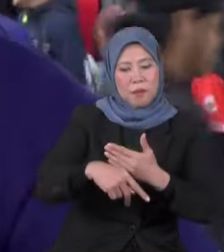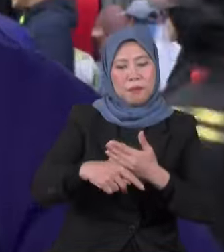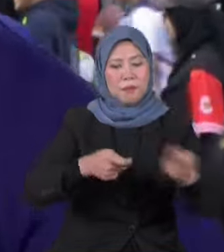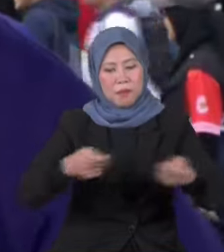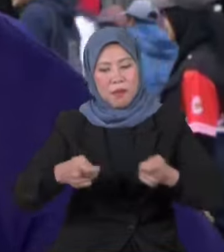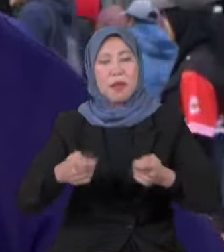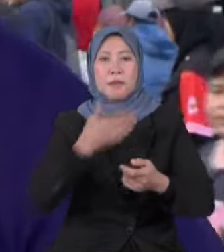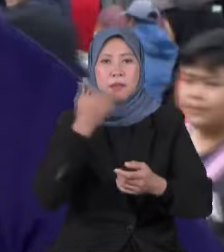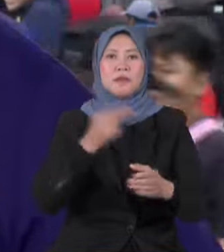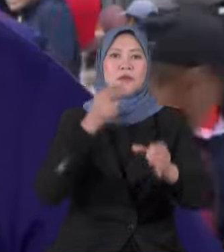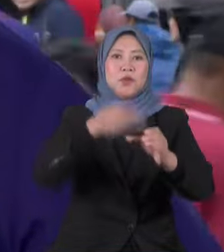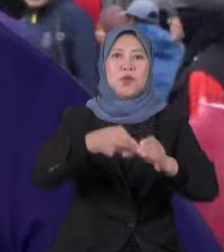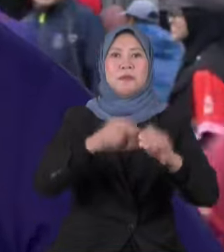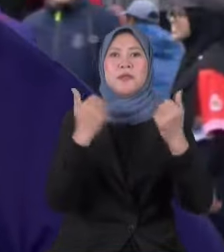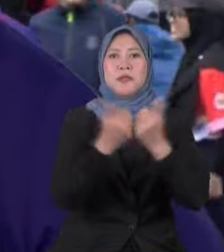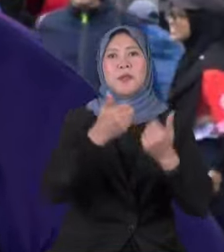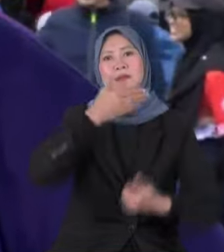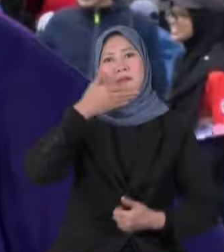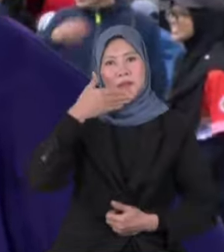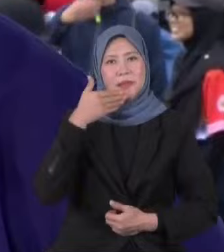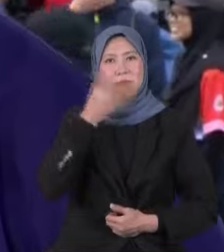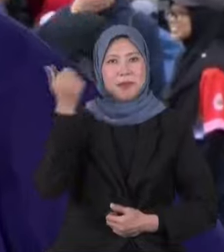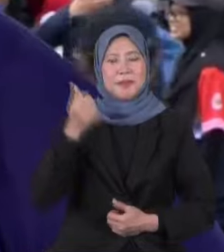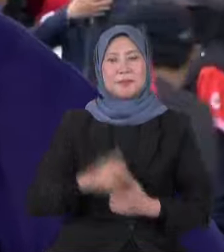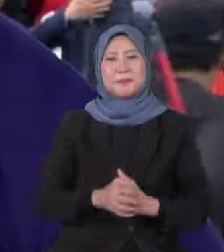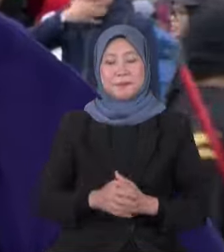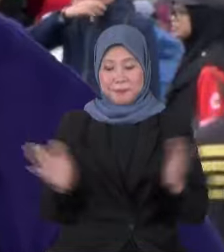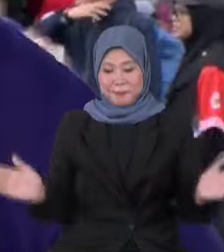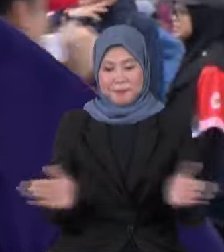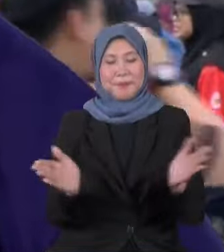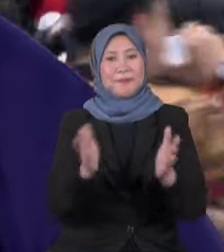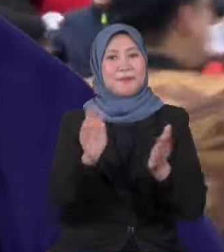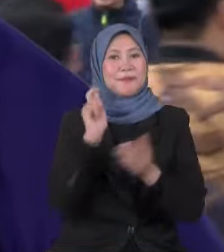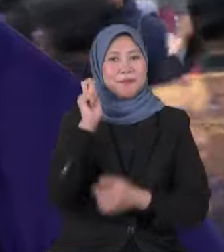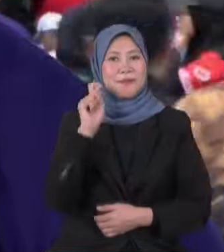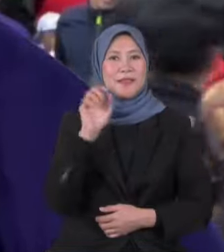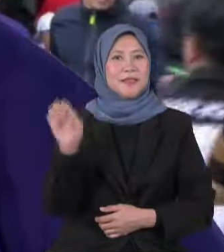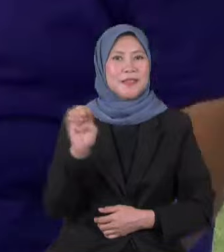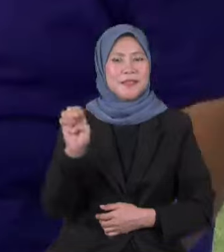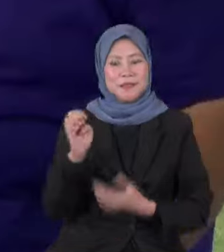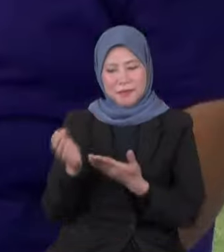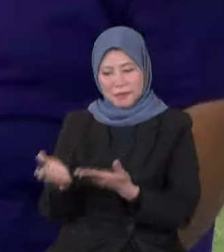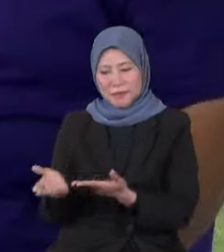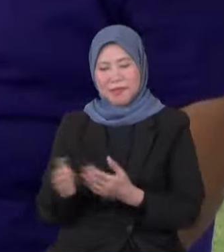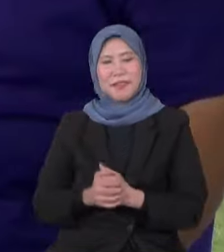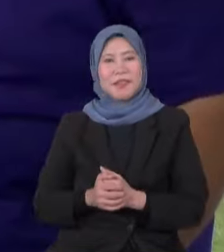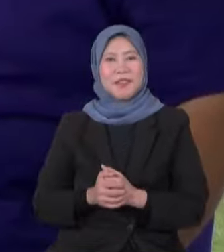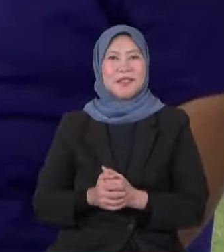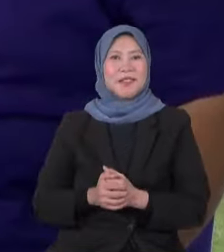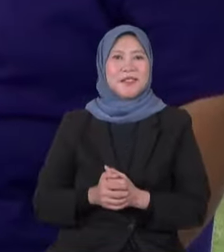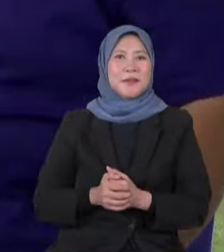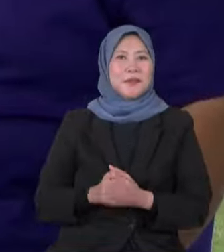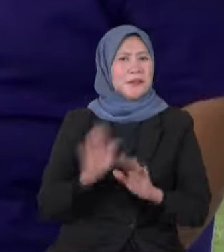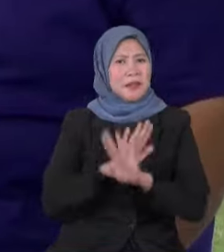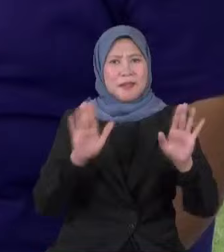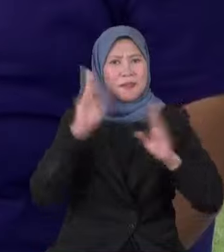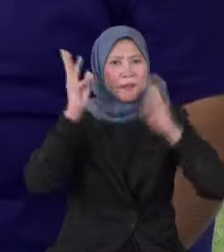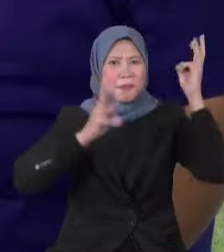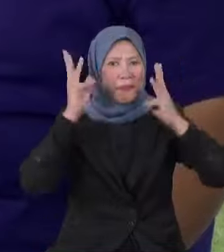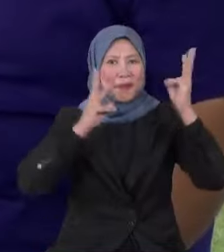di dalam persatuan belia. Jadi itulah galakan yang diberikan oleh Encik Fairuz kepada belia-belia yang introvert, extrovert. Jangan